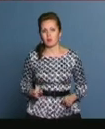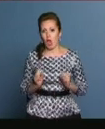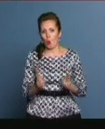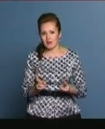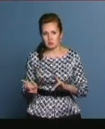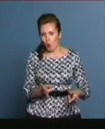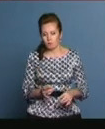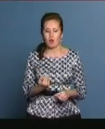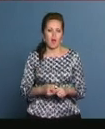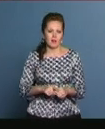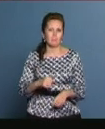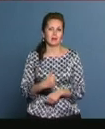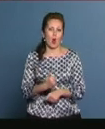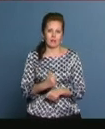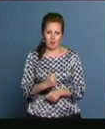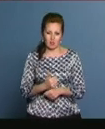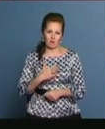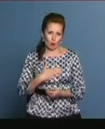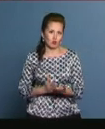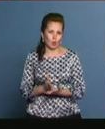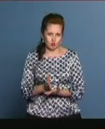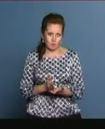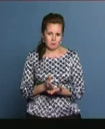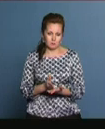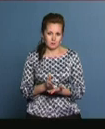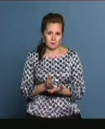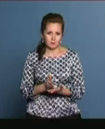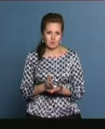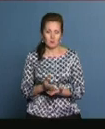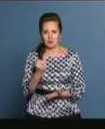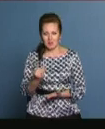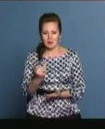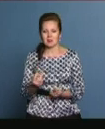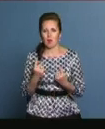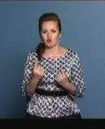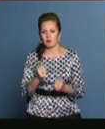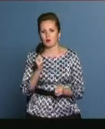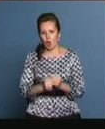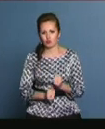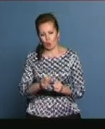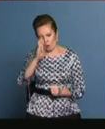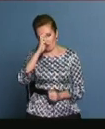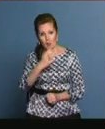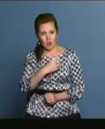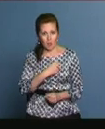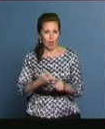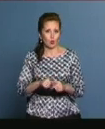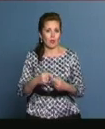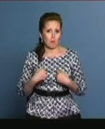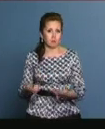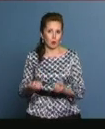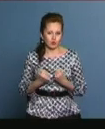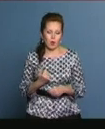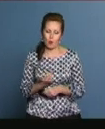на сегодняшний момент в нашей службе. И значение каждой государственной награды, которую я получал, имеет